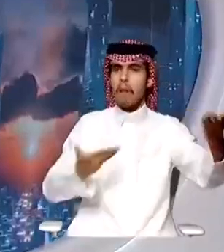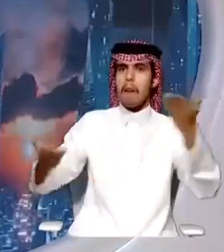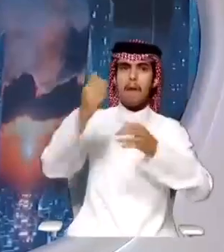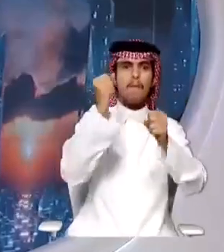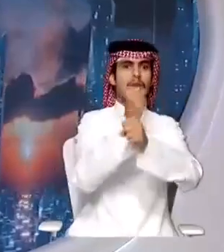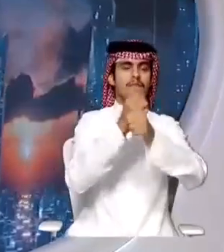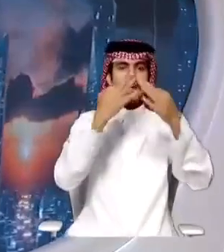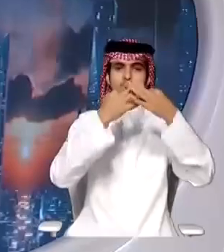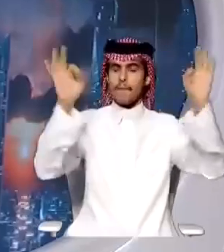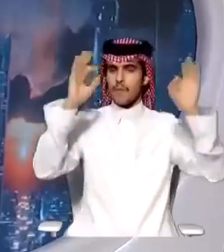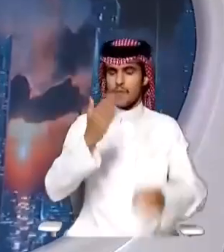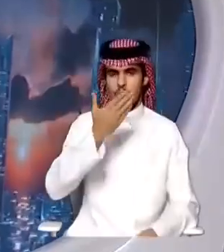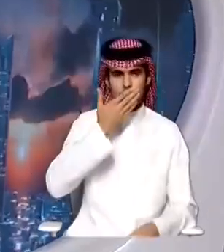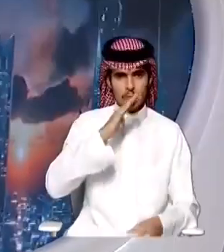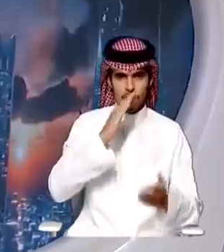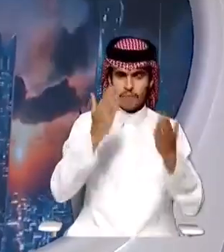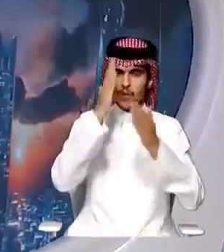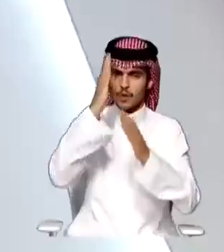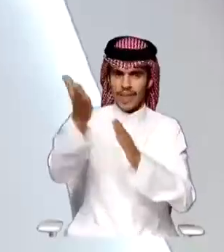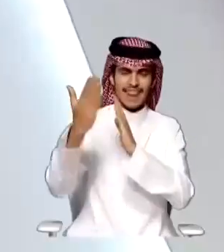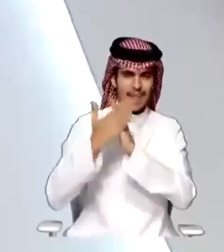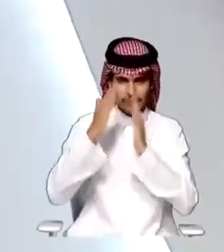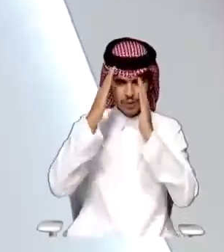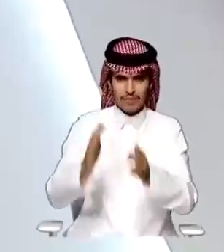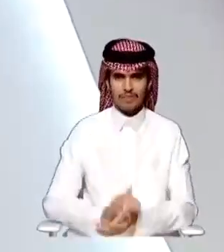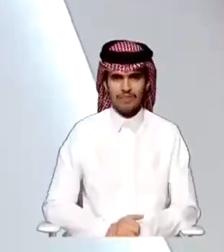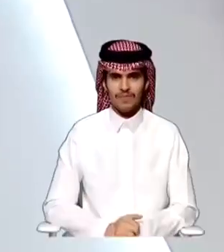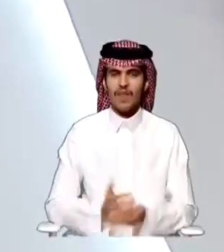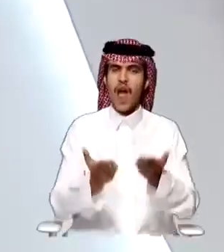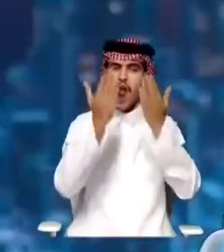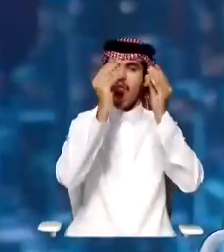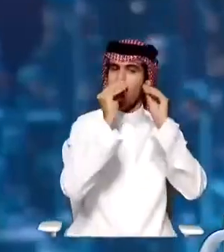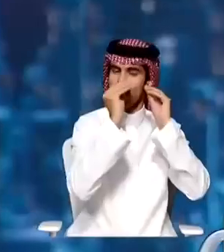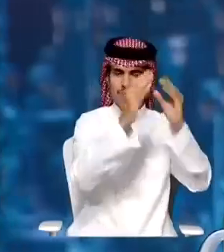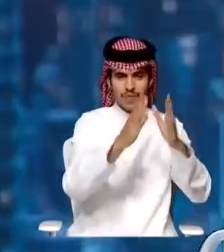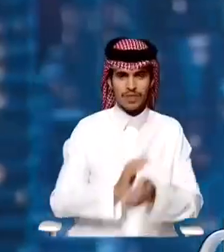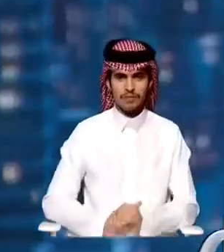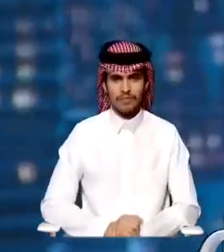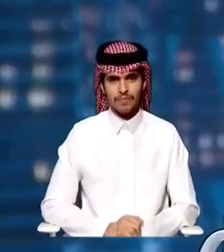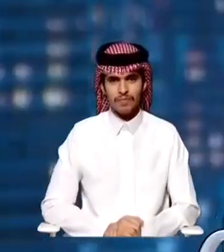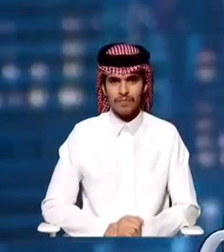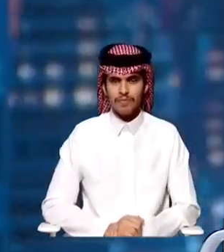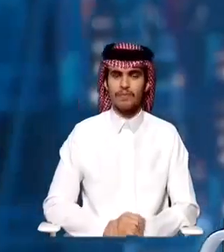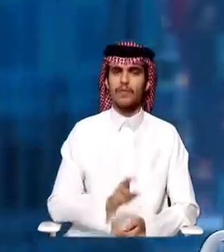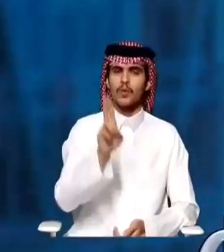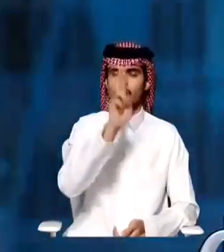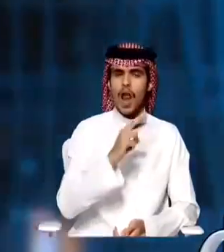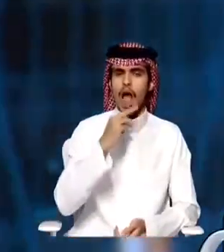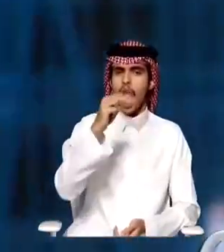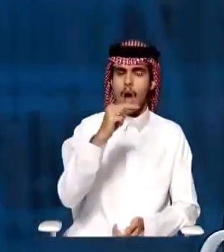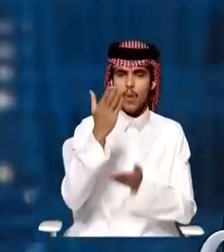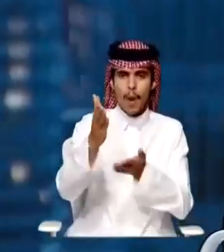وهذا شيء طيب بعد دعمك الله يخلك الله يوفقك يا عبد الله طيب اخوي بدر